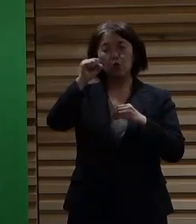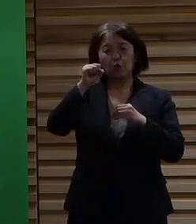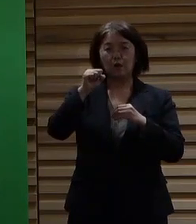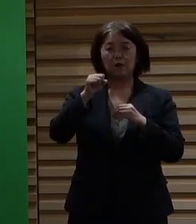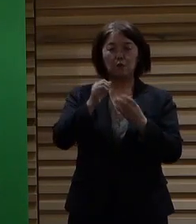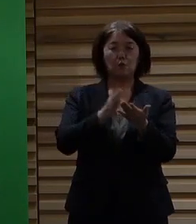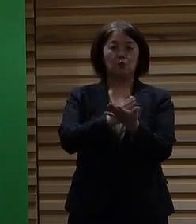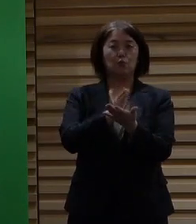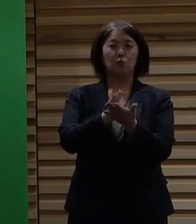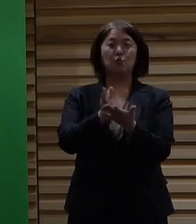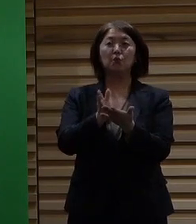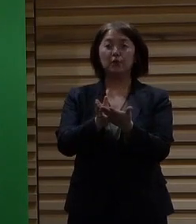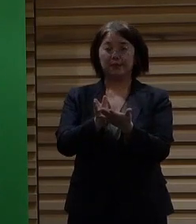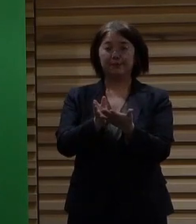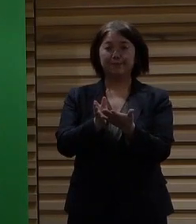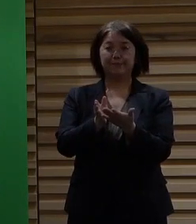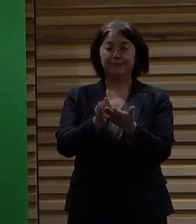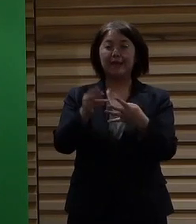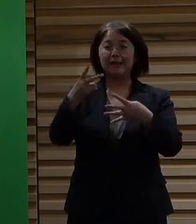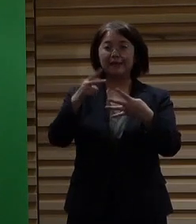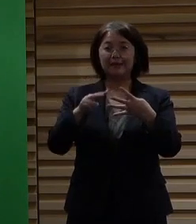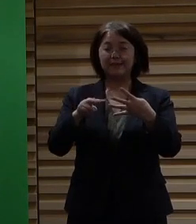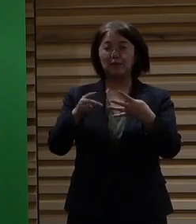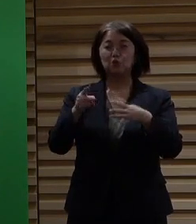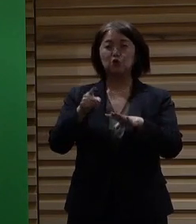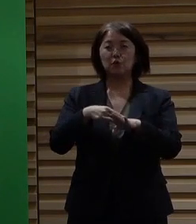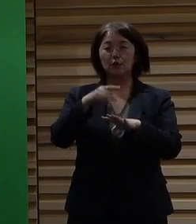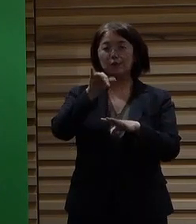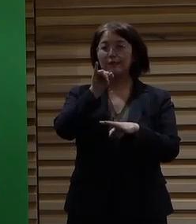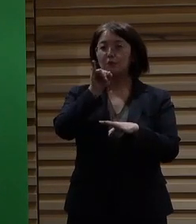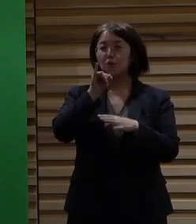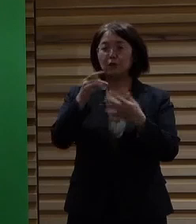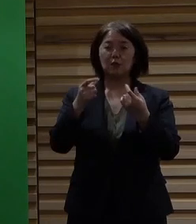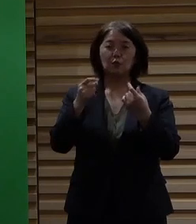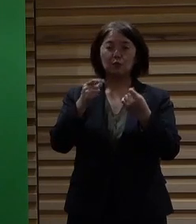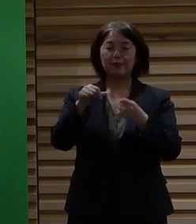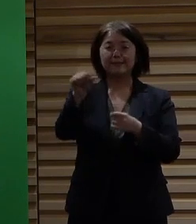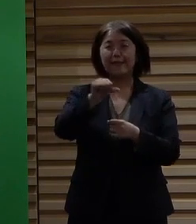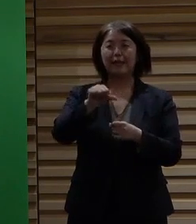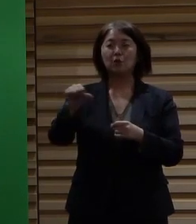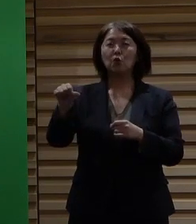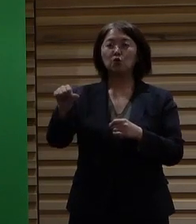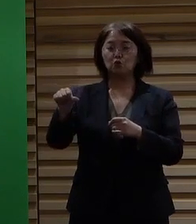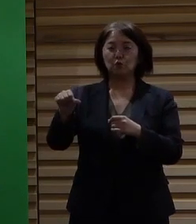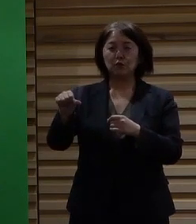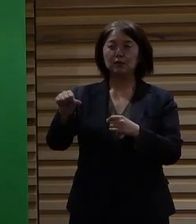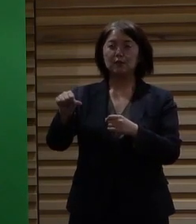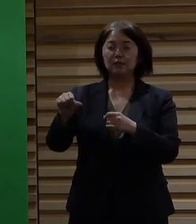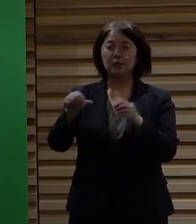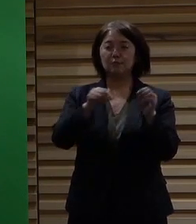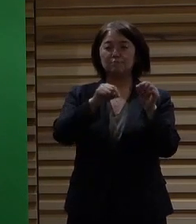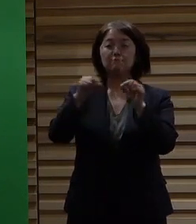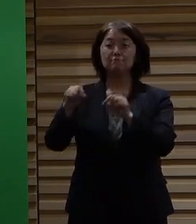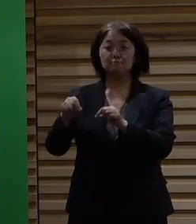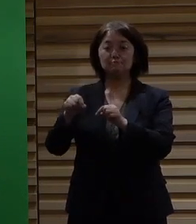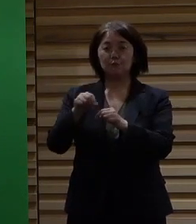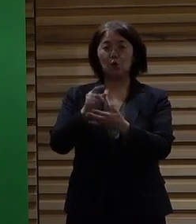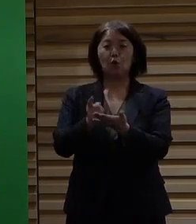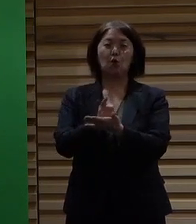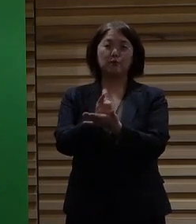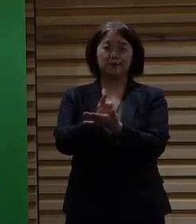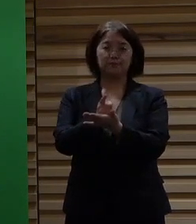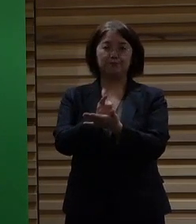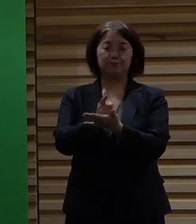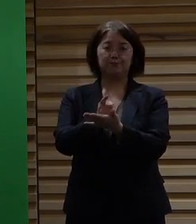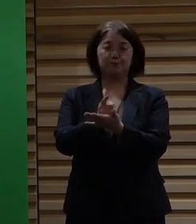の分類が季節性インフルエンザと同じ第5類に位置づけされる方針が出されております。